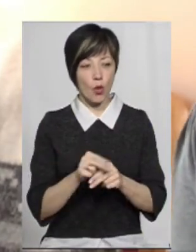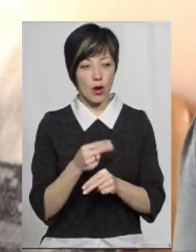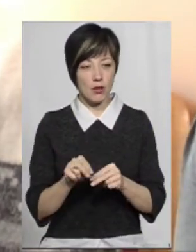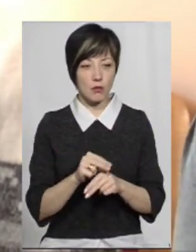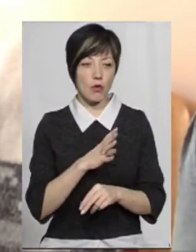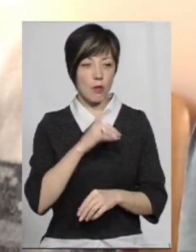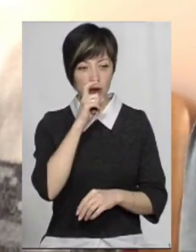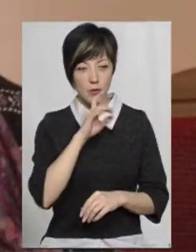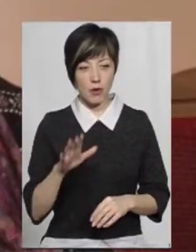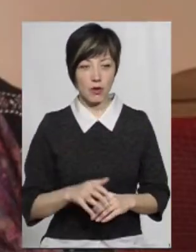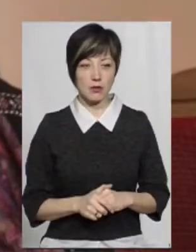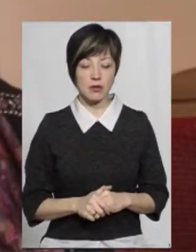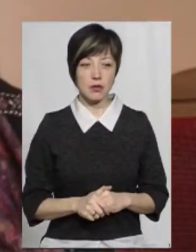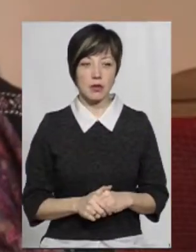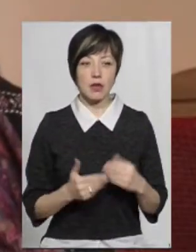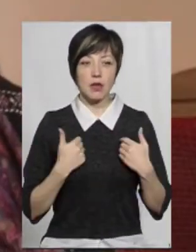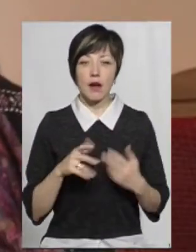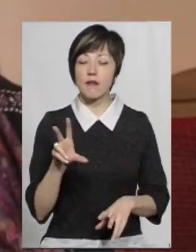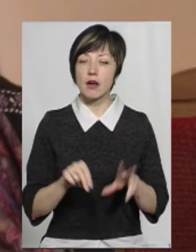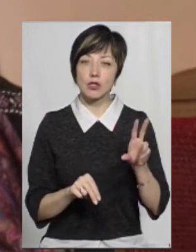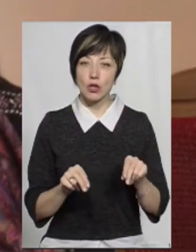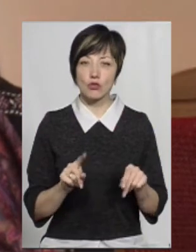було б непогано. Я вважаю, що